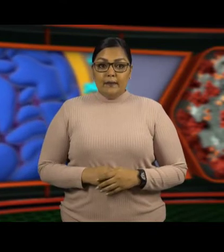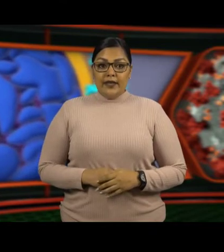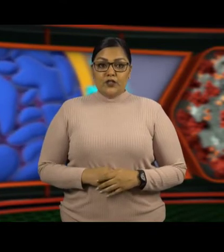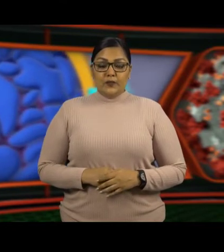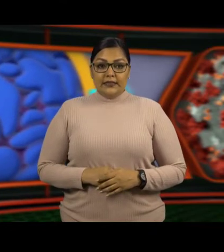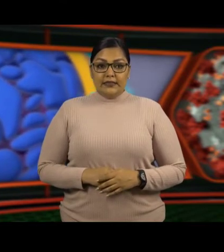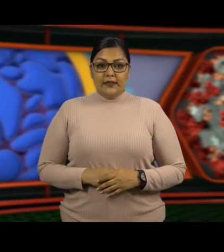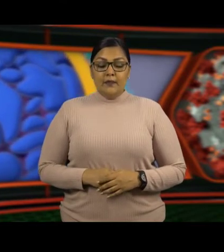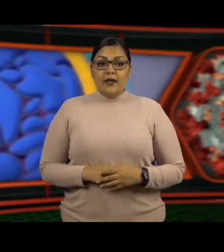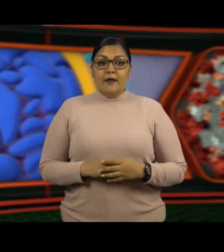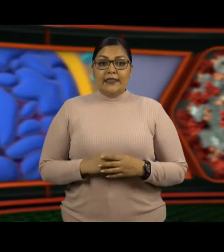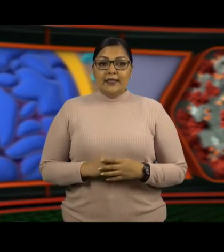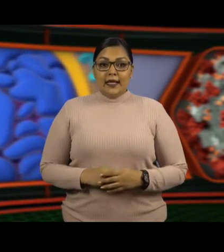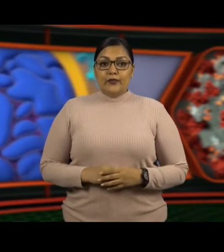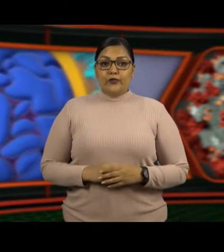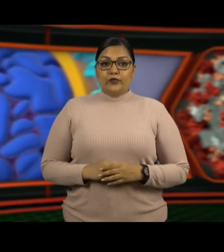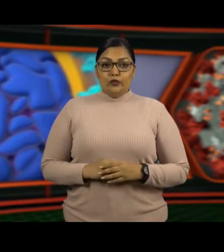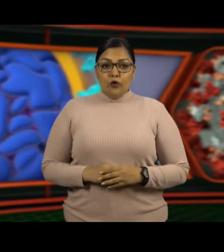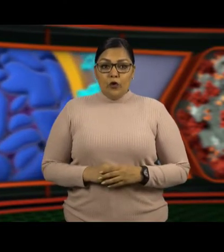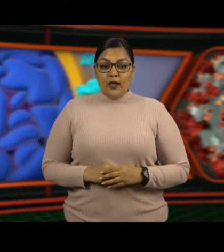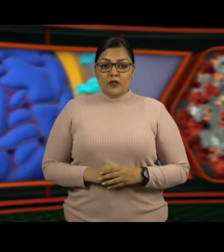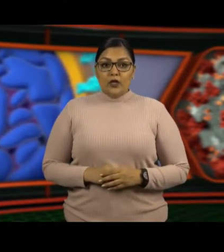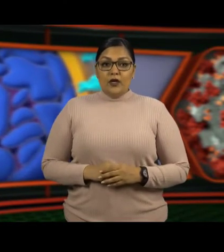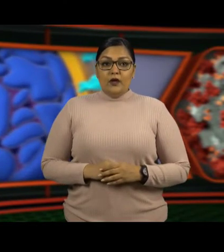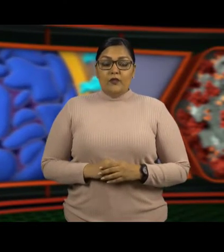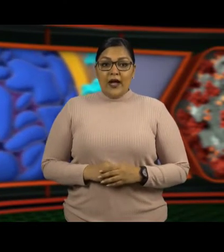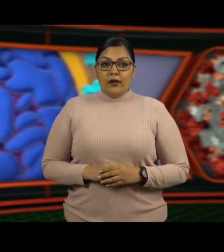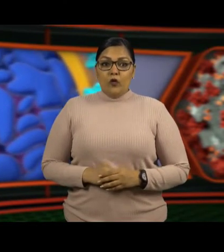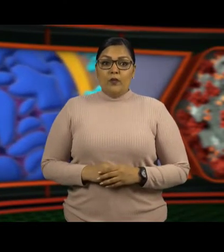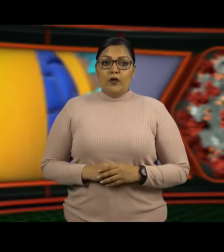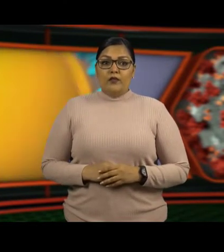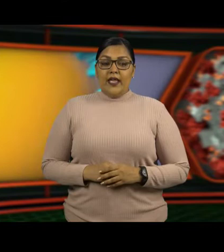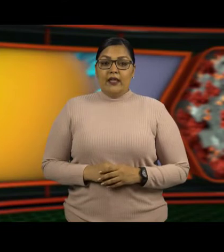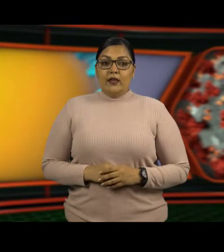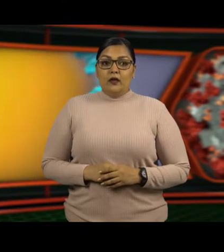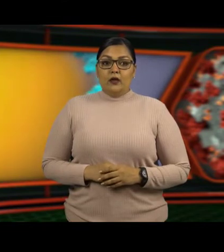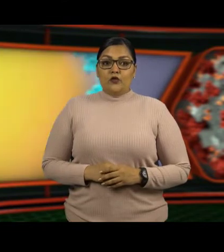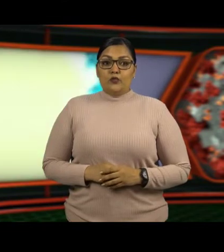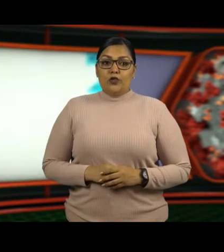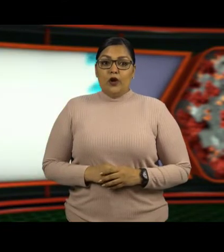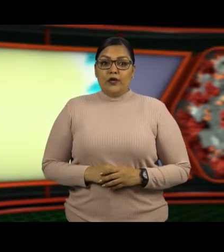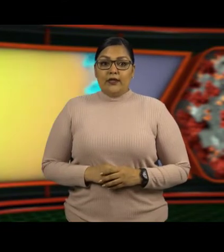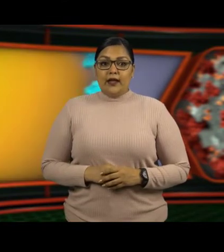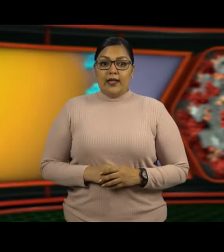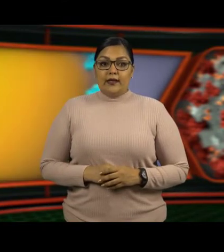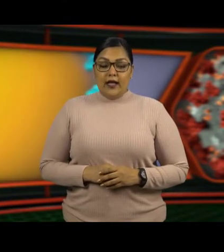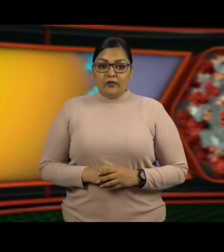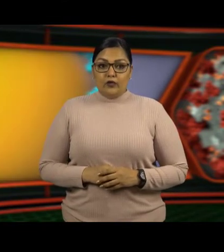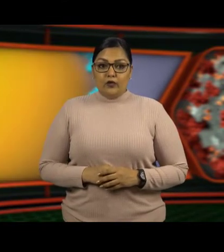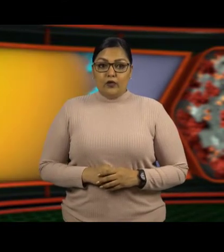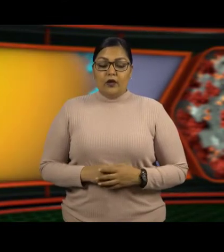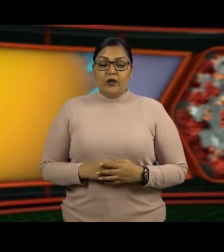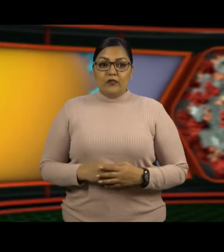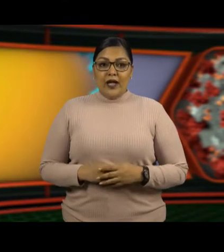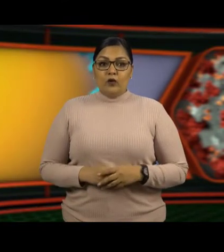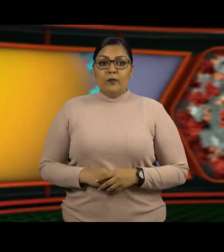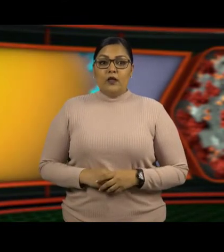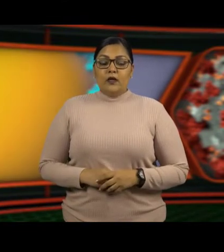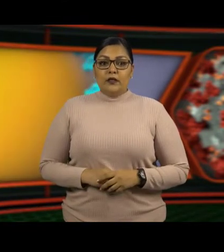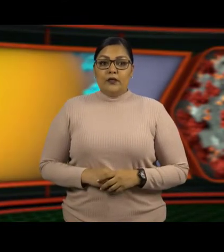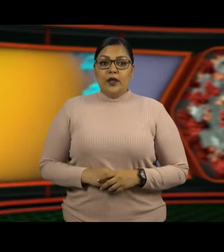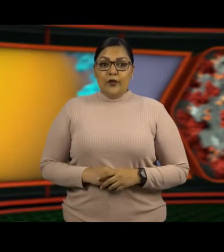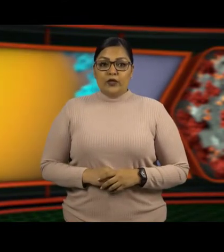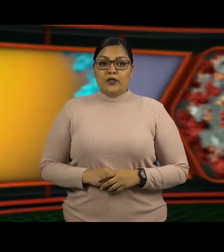Outbreak Management Team benadrukt nogmaals waarom wij ons moeten houden aan de avondklok.